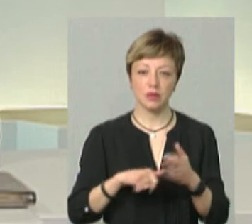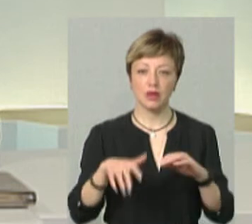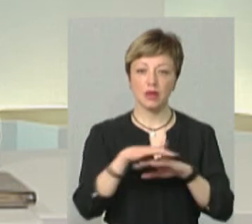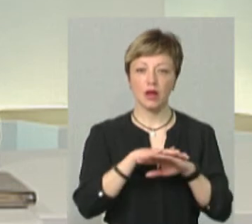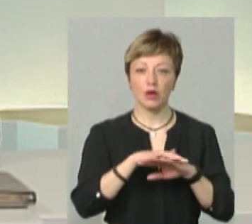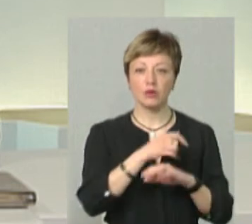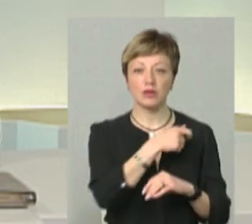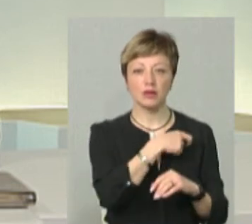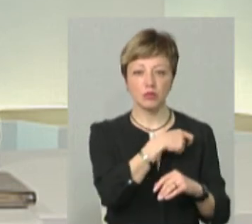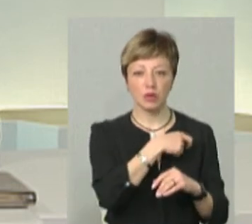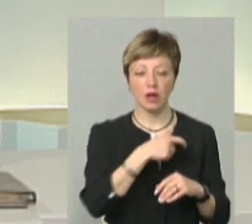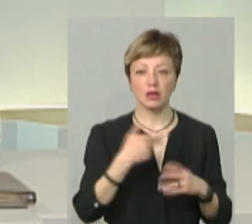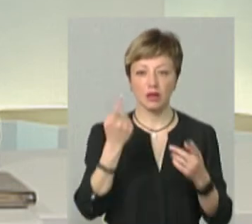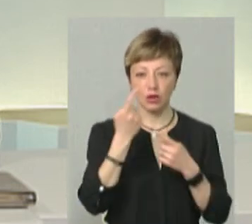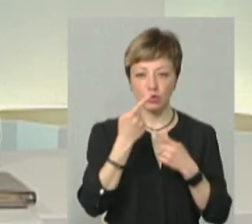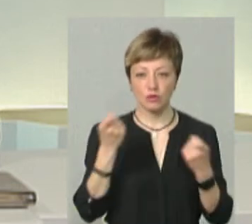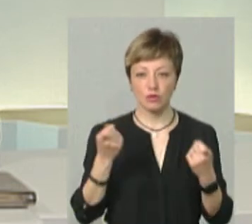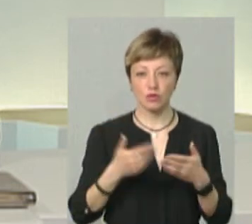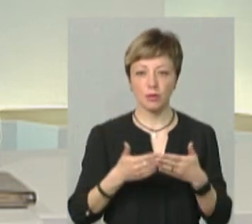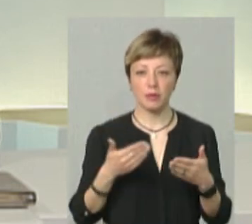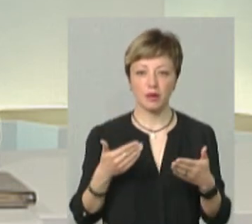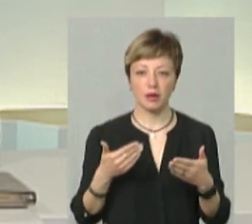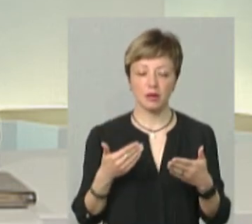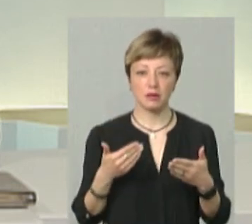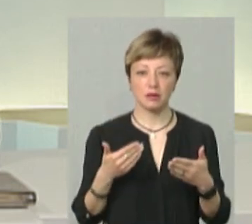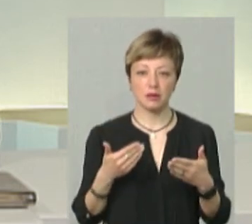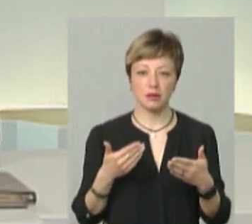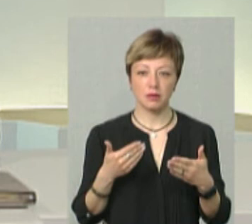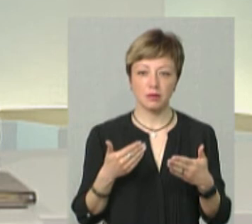народний депутат, який озвучив перед